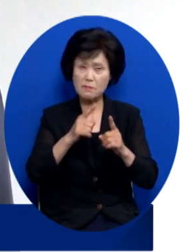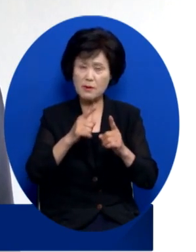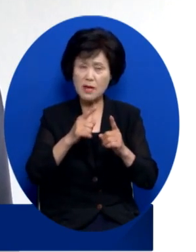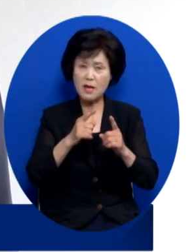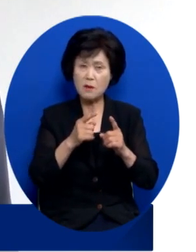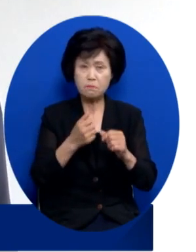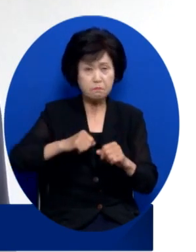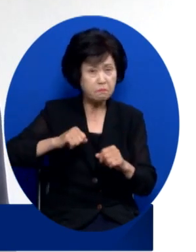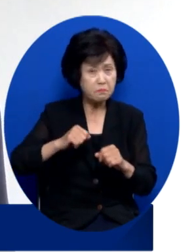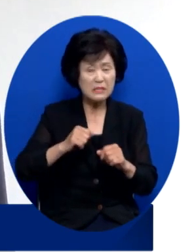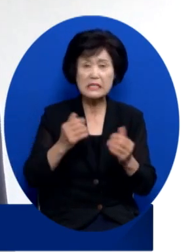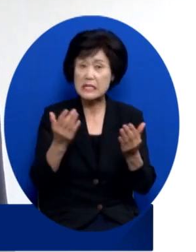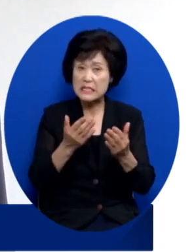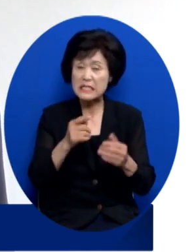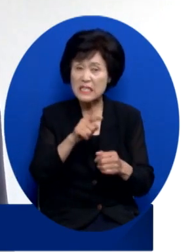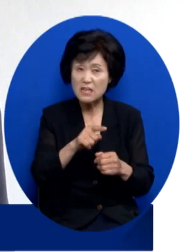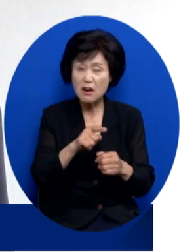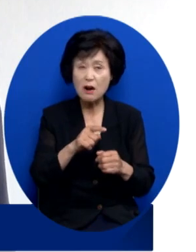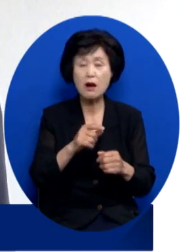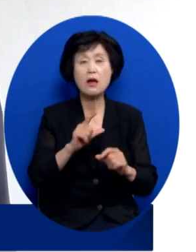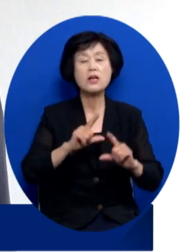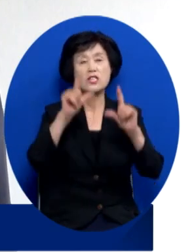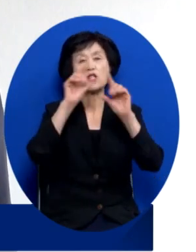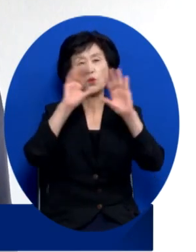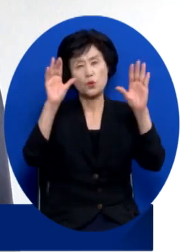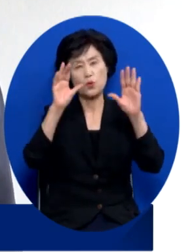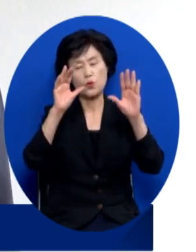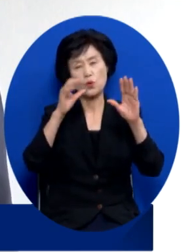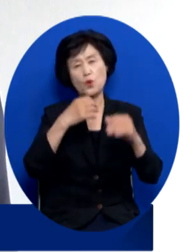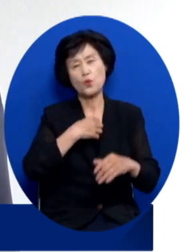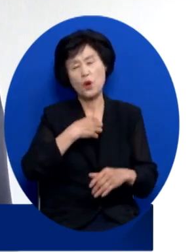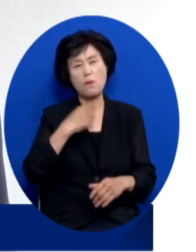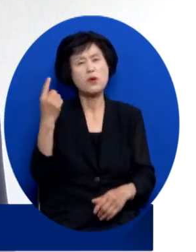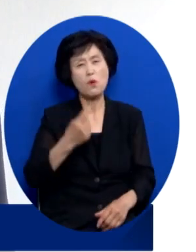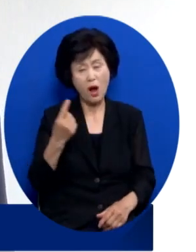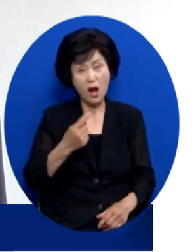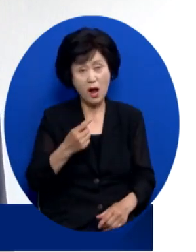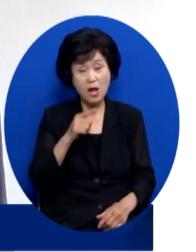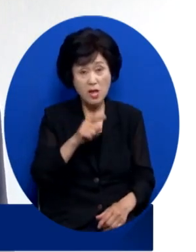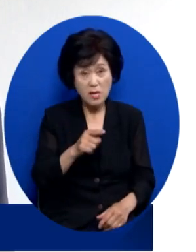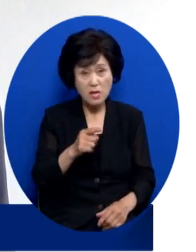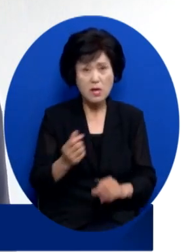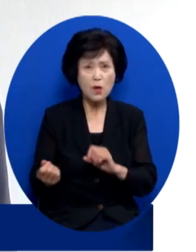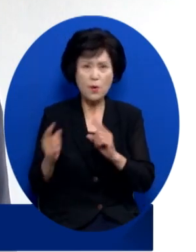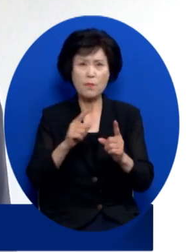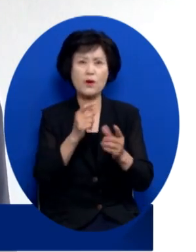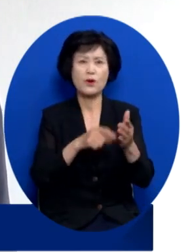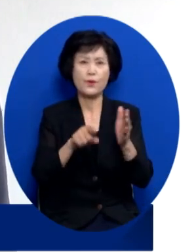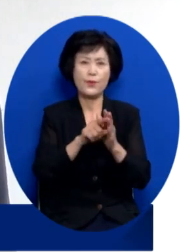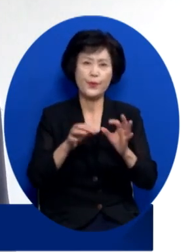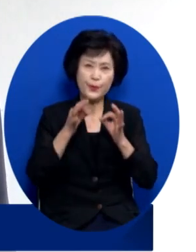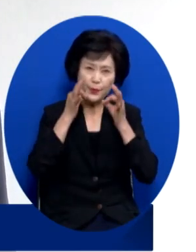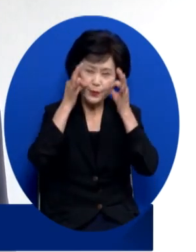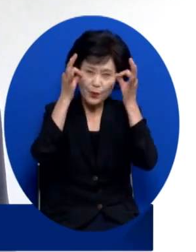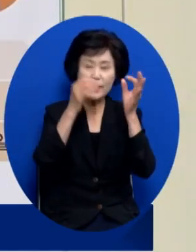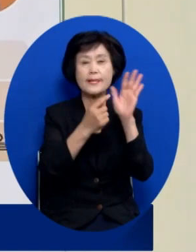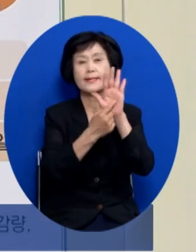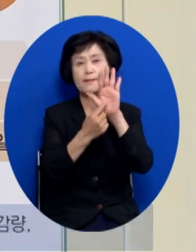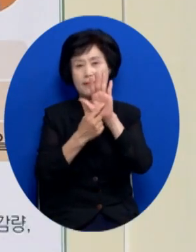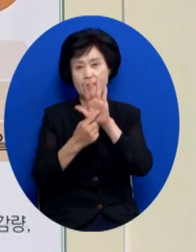것이 결국은 기후환경 위기를 초래했다고 생각을 하고 이 부분을 회복하기 위해서 노력하는 그러한